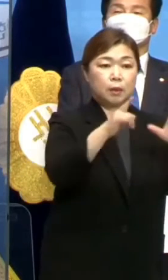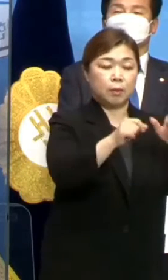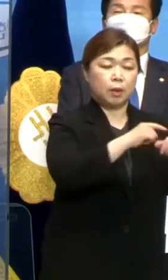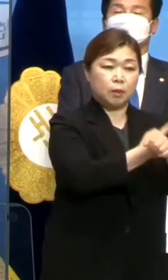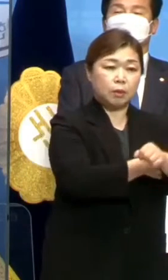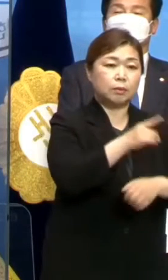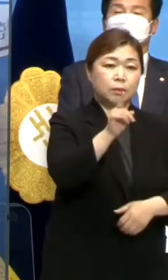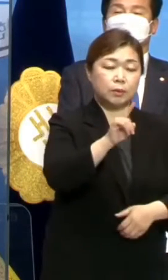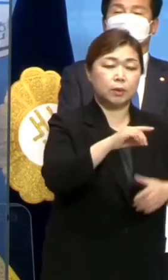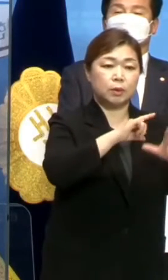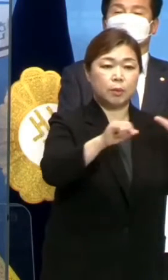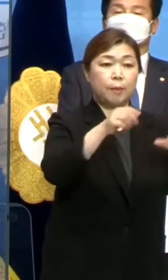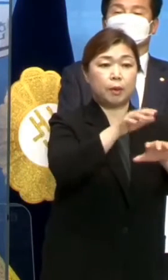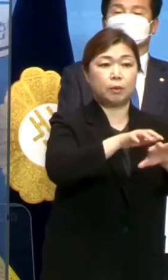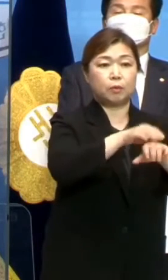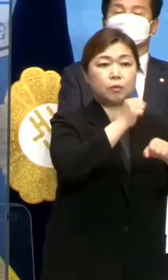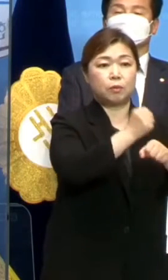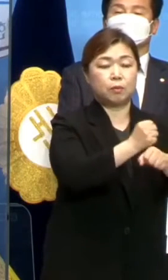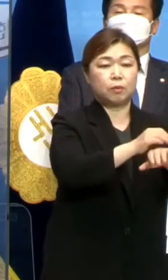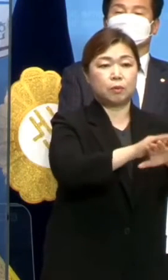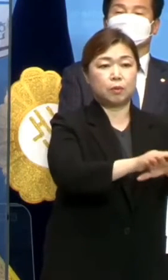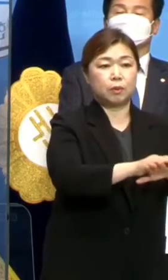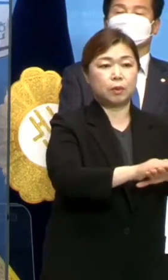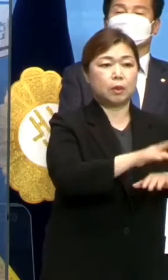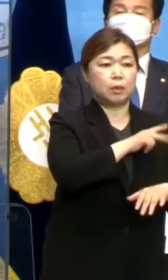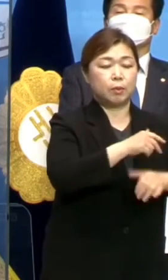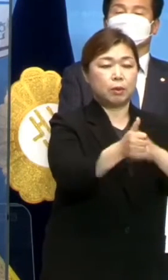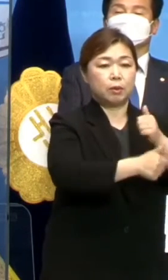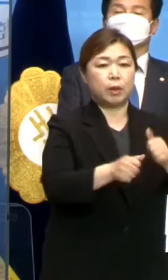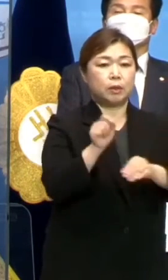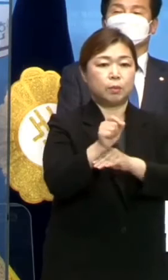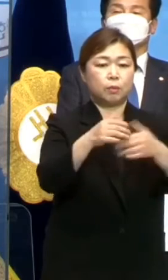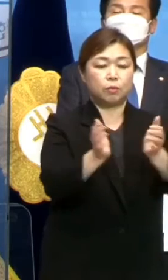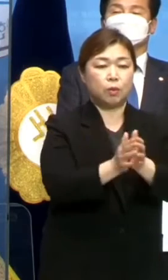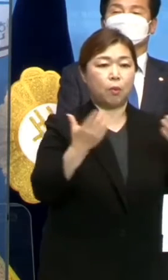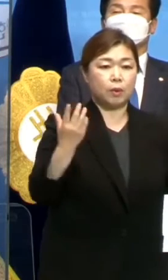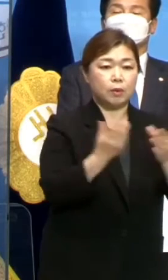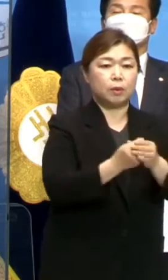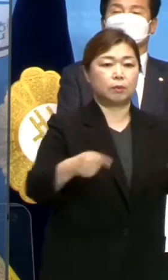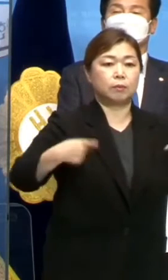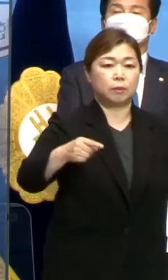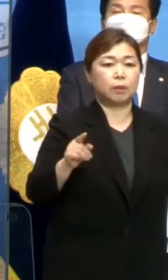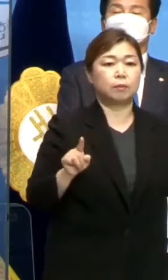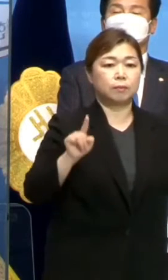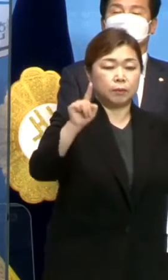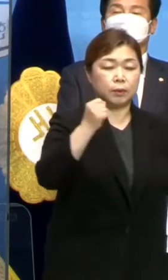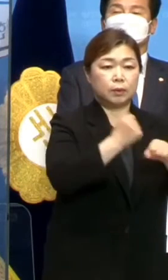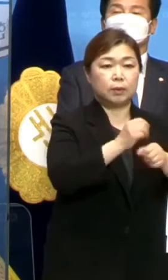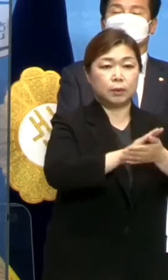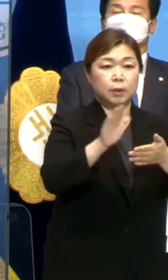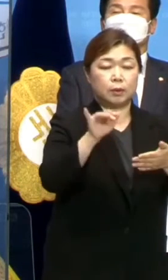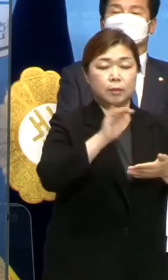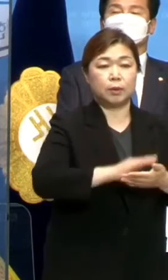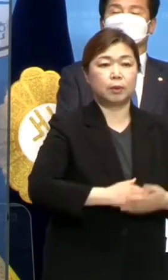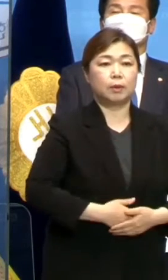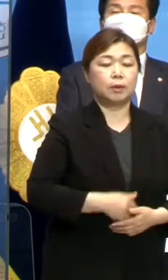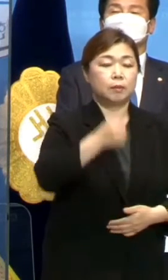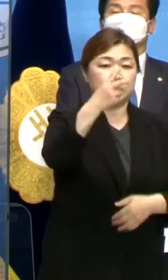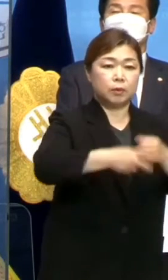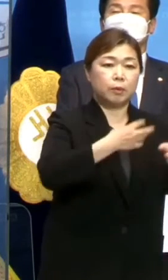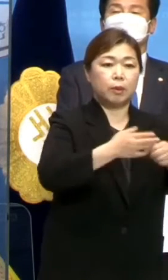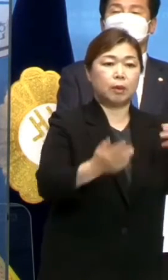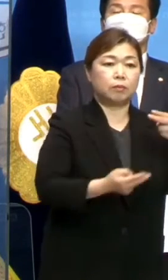역량은 지방을 구성하는 두 측인 지방 의회와 집행부 간 온전한 균형 에서부터 시작됩니다 수십 년간